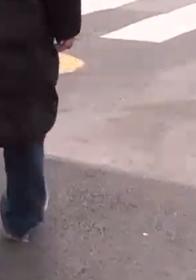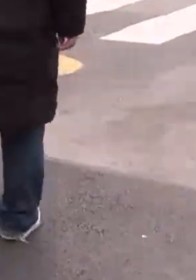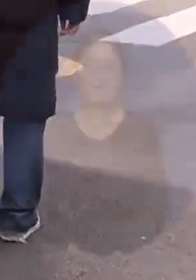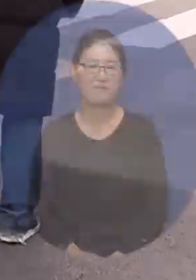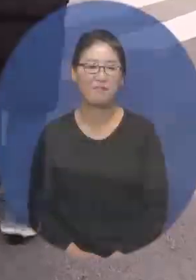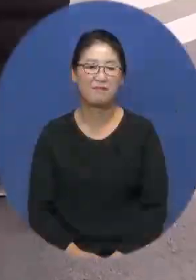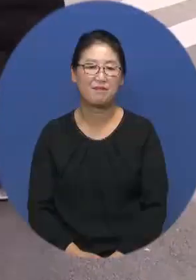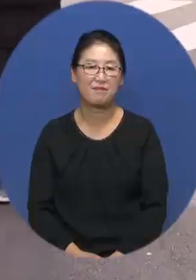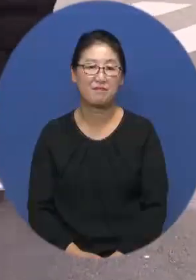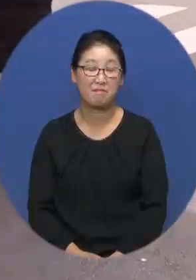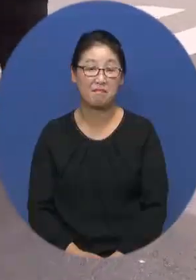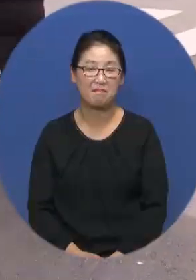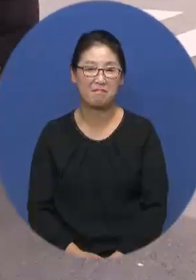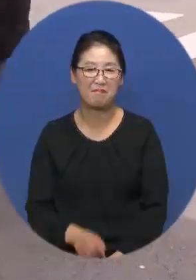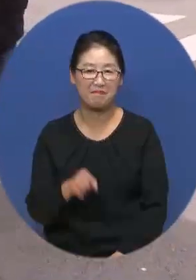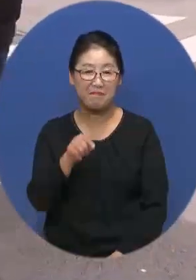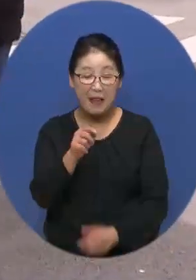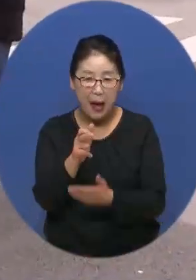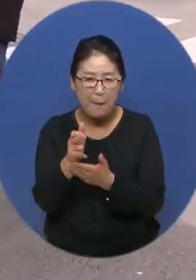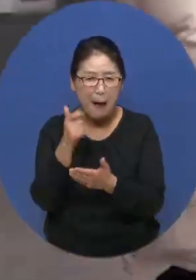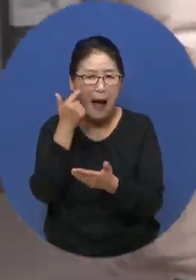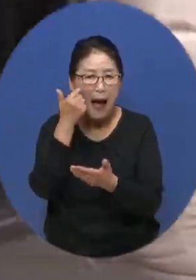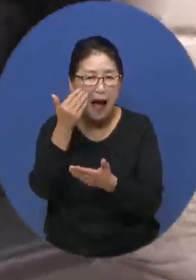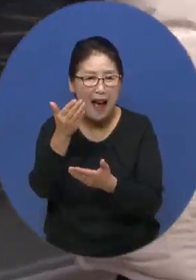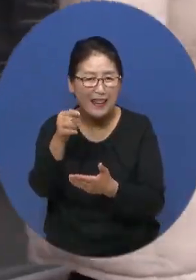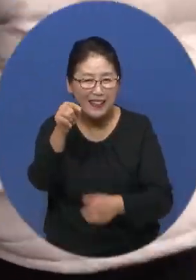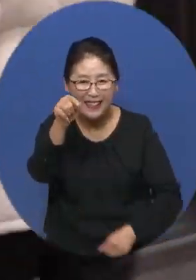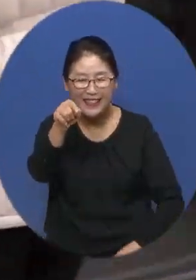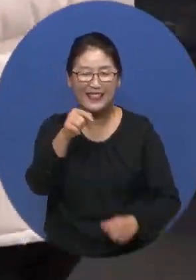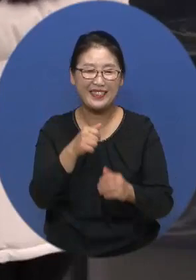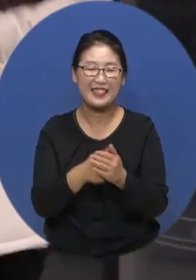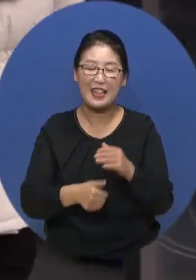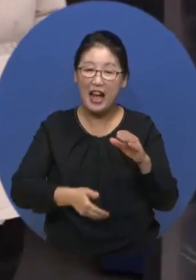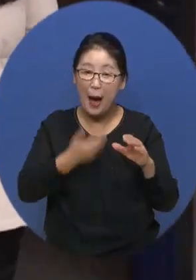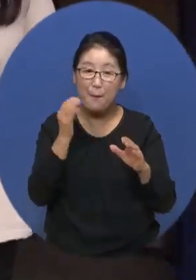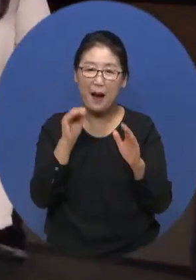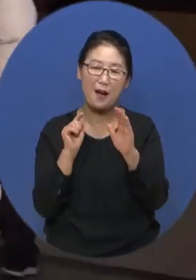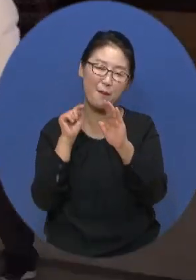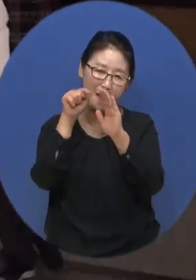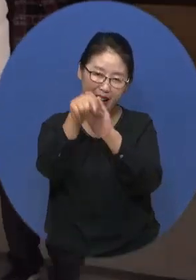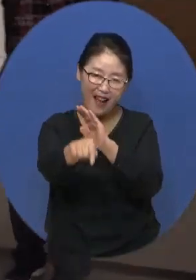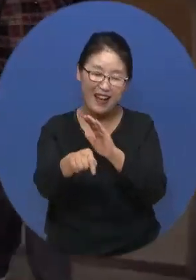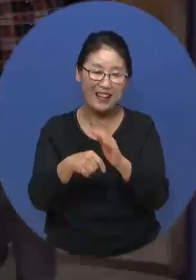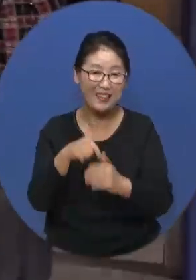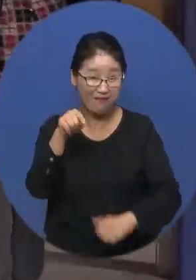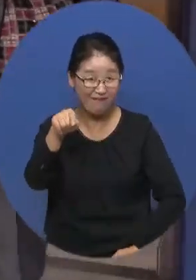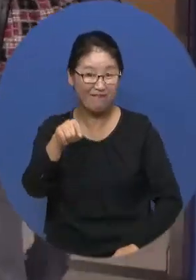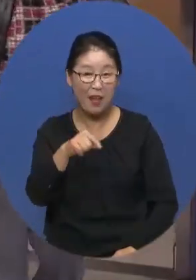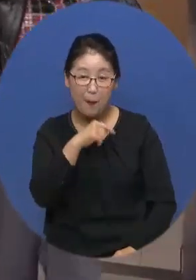제작진의 짓궂은 질문을 뒤로 하고 식당에 도착. 모두 맛있게 드세요.